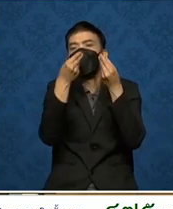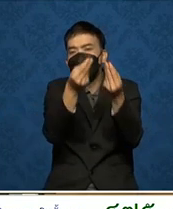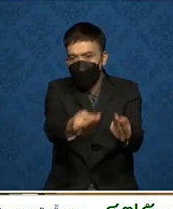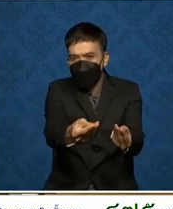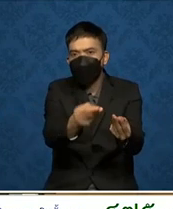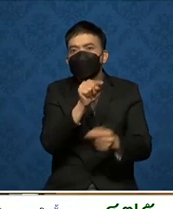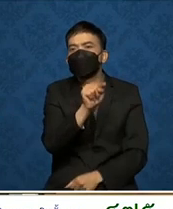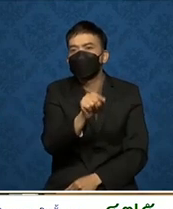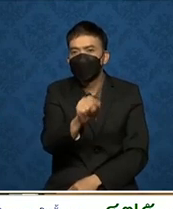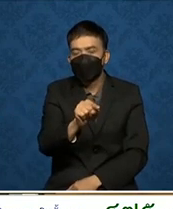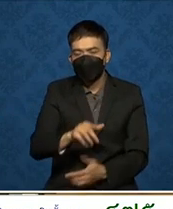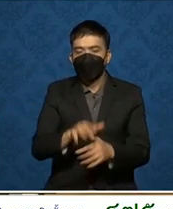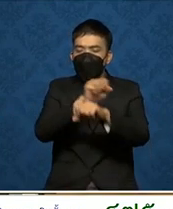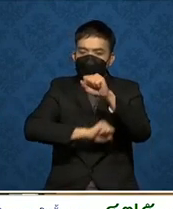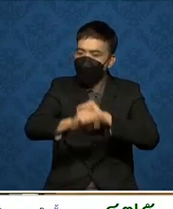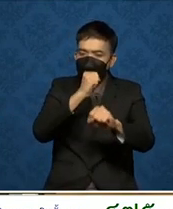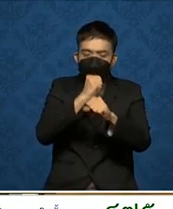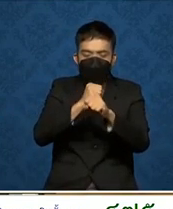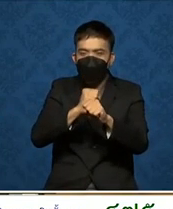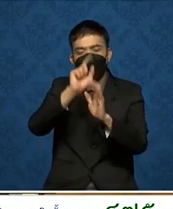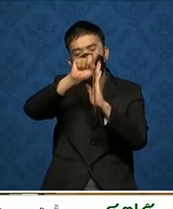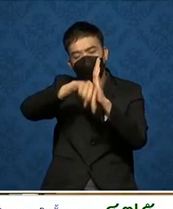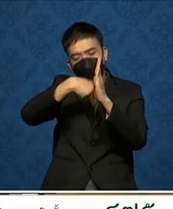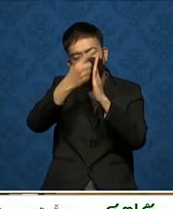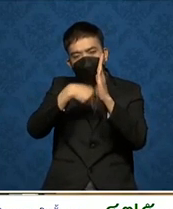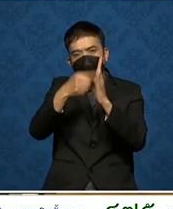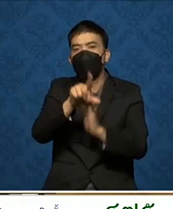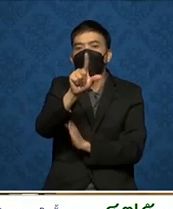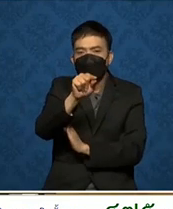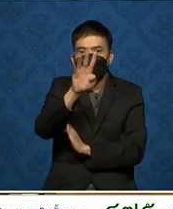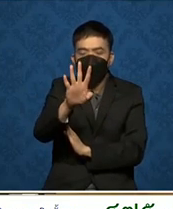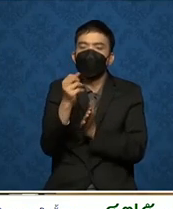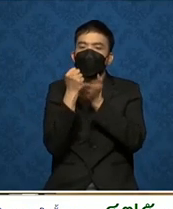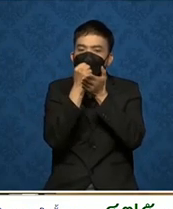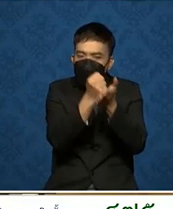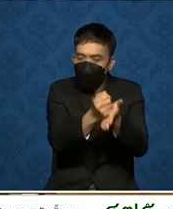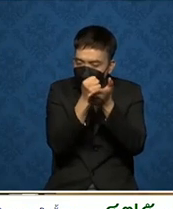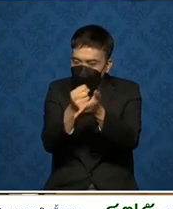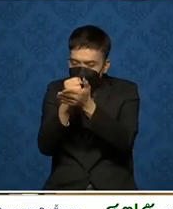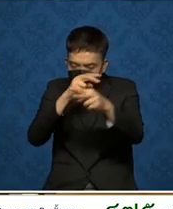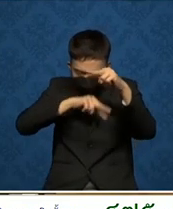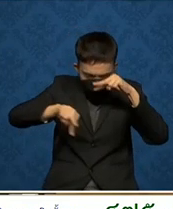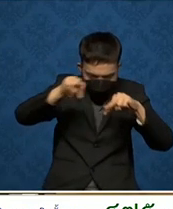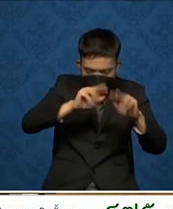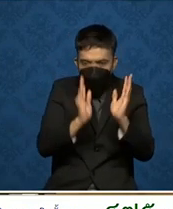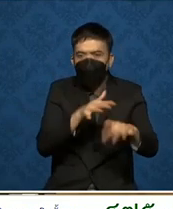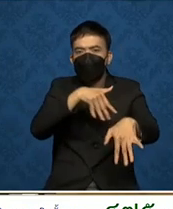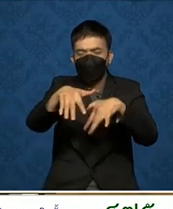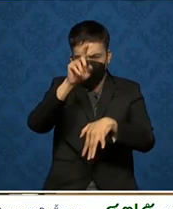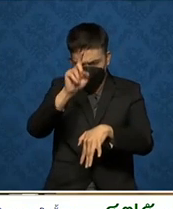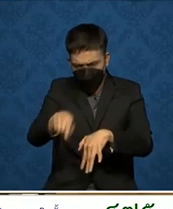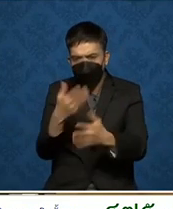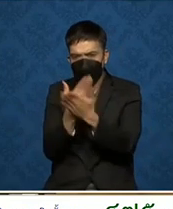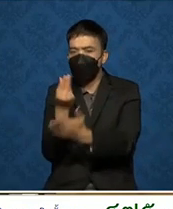นโดยพร้อมปฏิบัติงานตลอด24ชั่วโมงเพื่อจะแก้ไขปัญหาความเดือดร้อนของประชาชนจึงสมควรได้รับเ